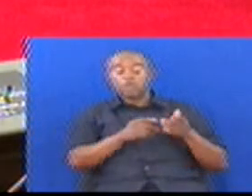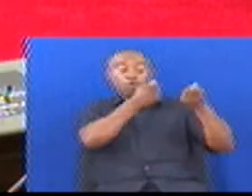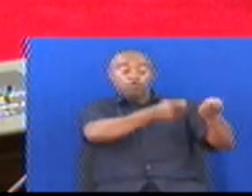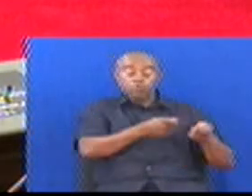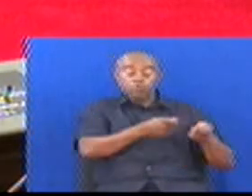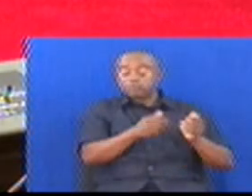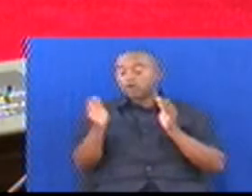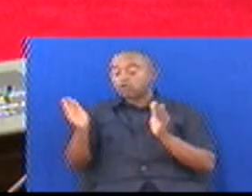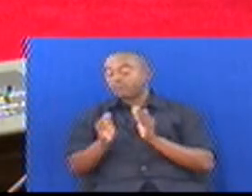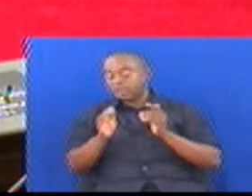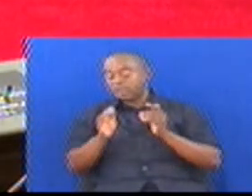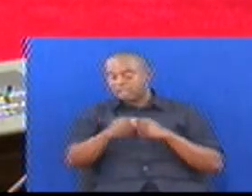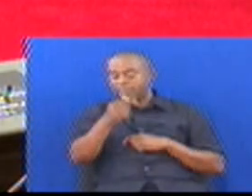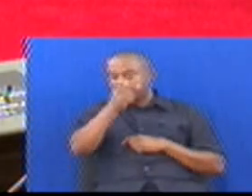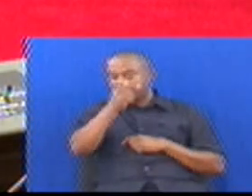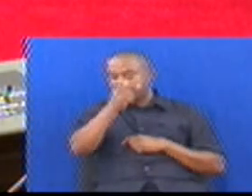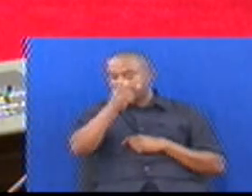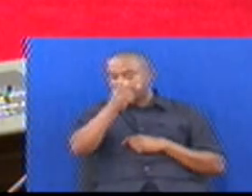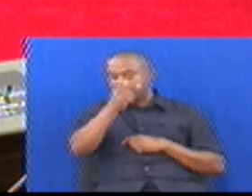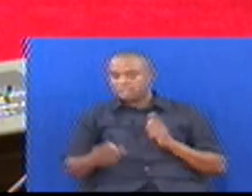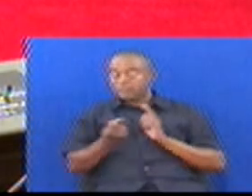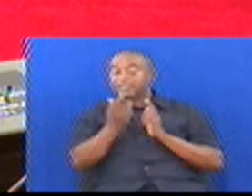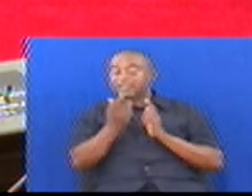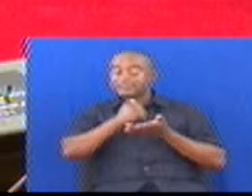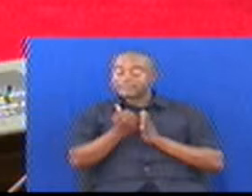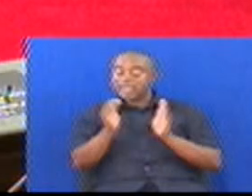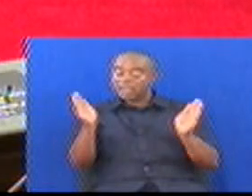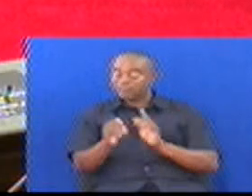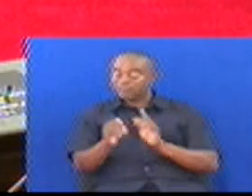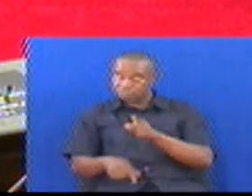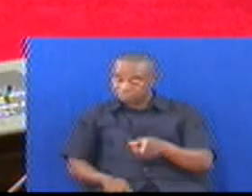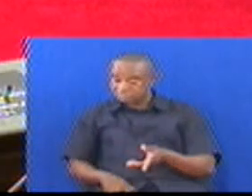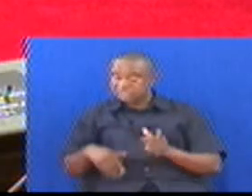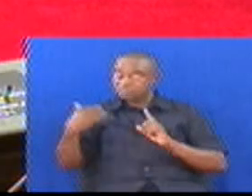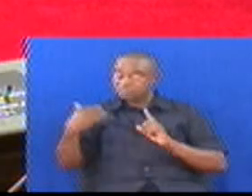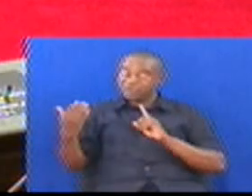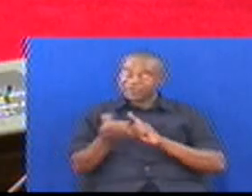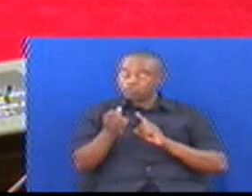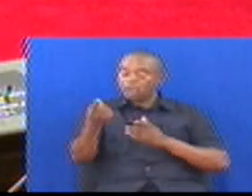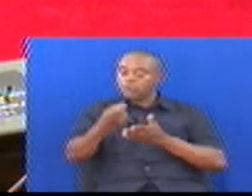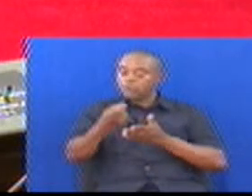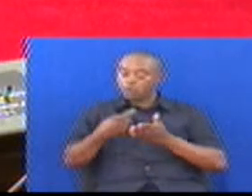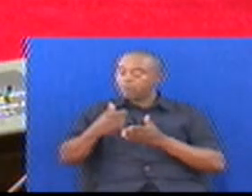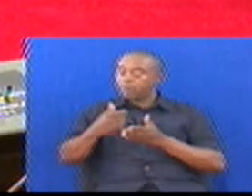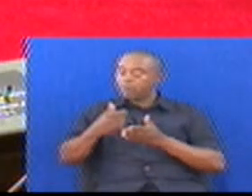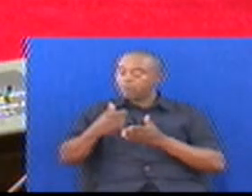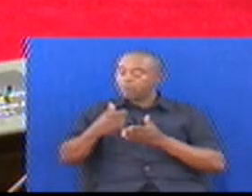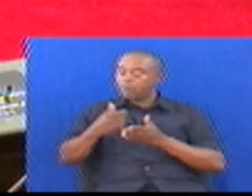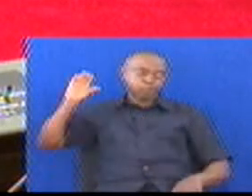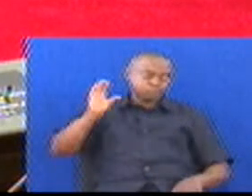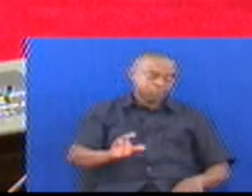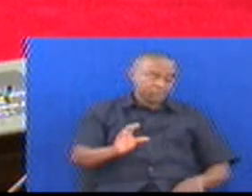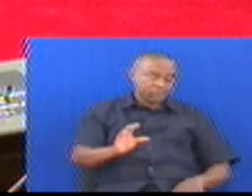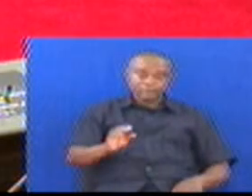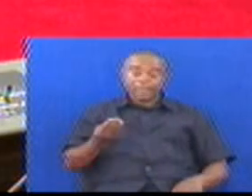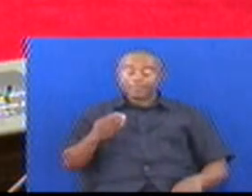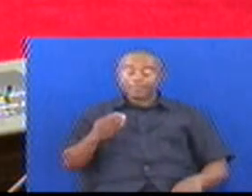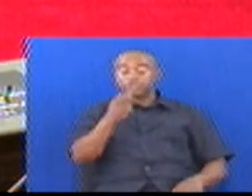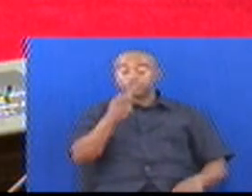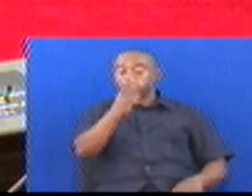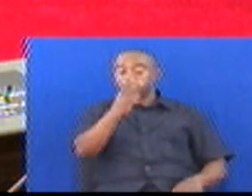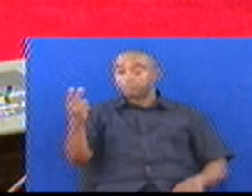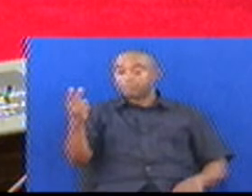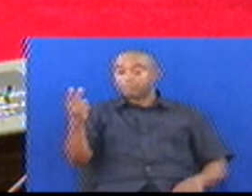wakulima nchini. Aidha, sekta ya mifugo ilifanikiwa kupata mikopo yenye thamani ya shilingi bilioni